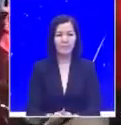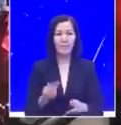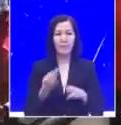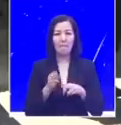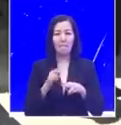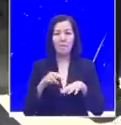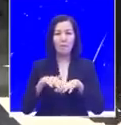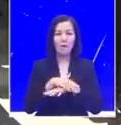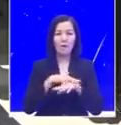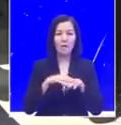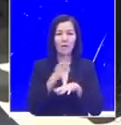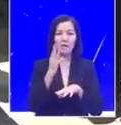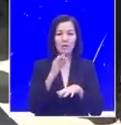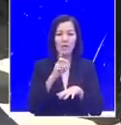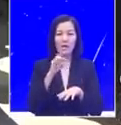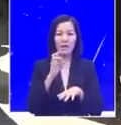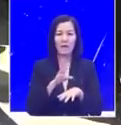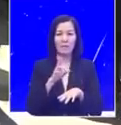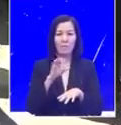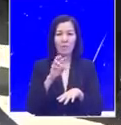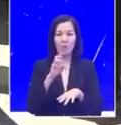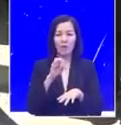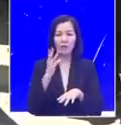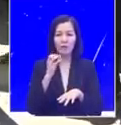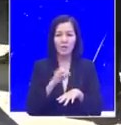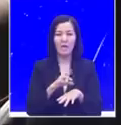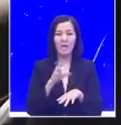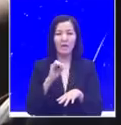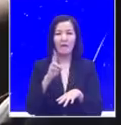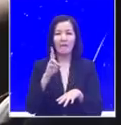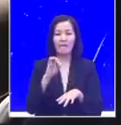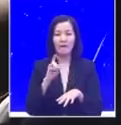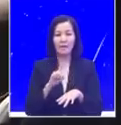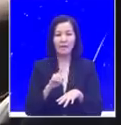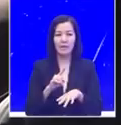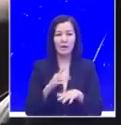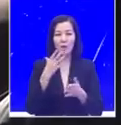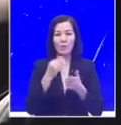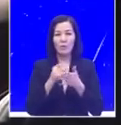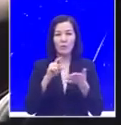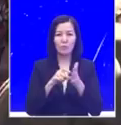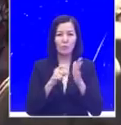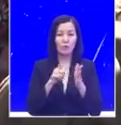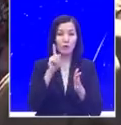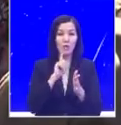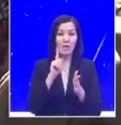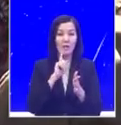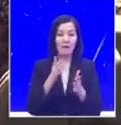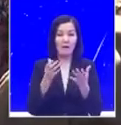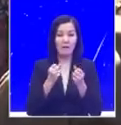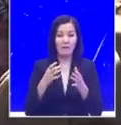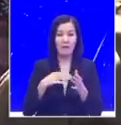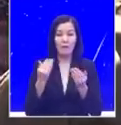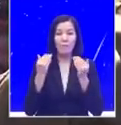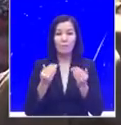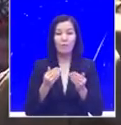Жиналған халық шағам, болашақ, Евразия және Жетсу сауда үйіндегі саудагерлер. Олар бутиктерді жалғалып, нәпақаларын тауып отыр. Бүгін